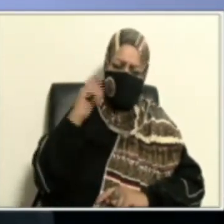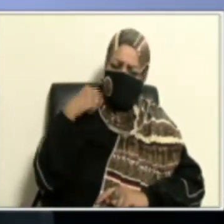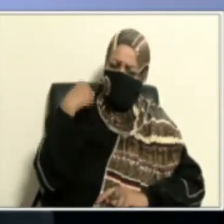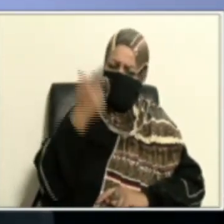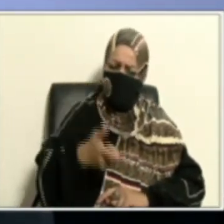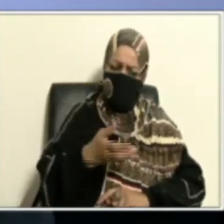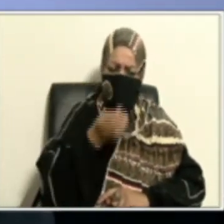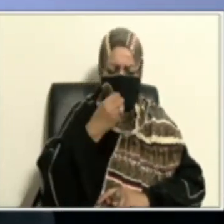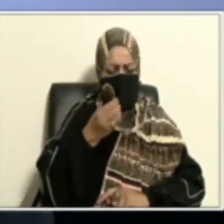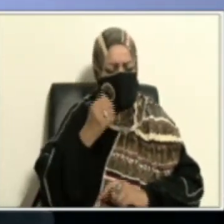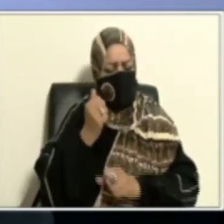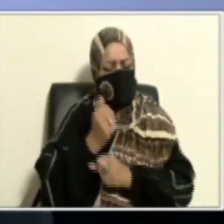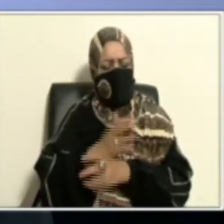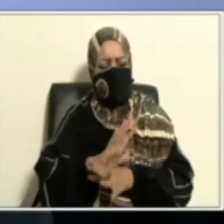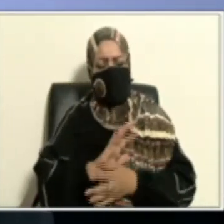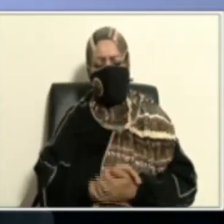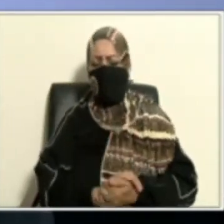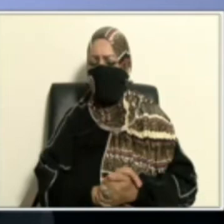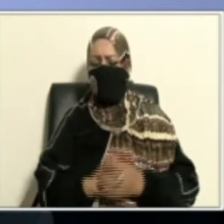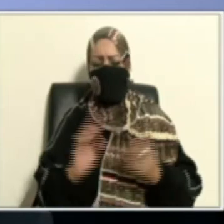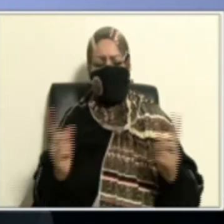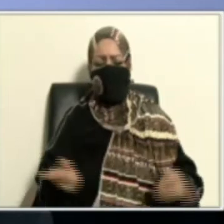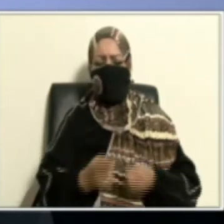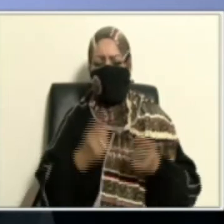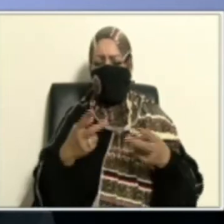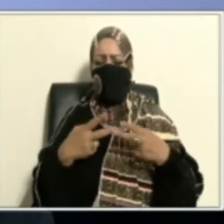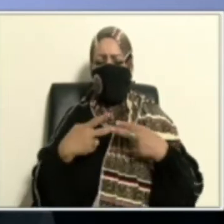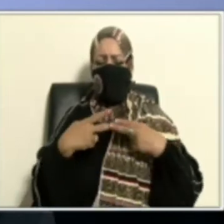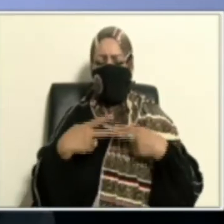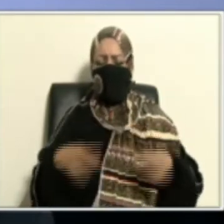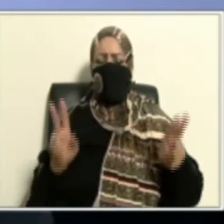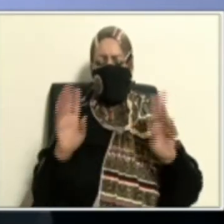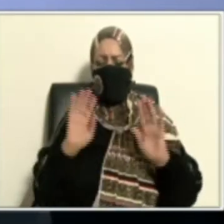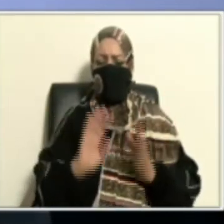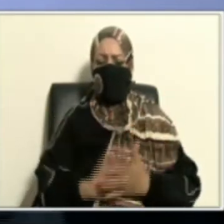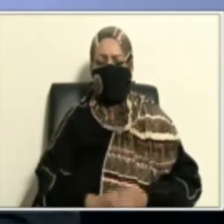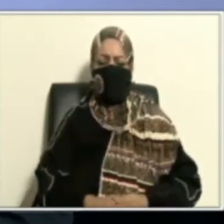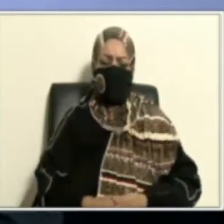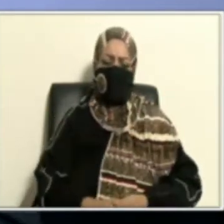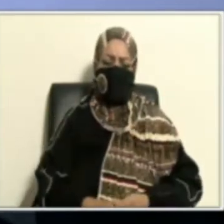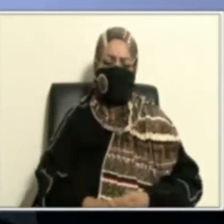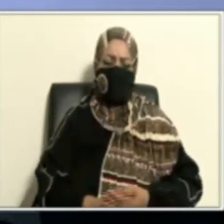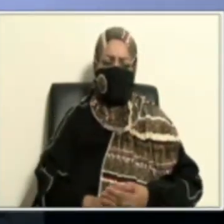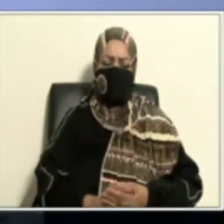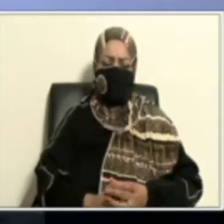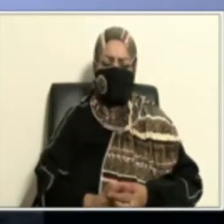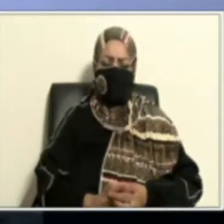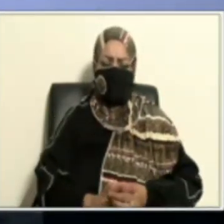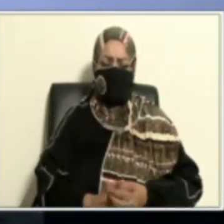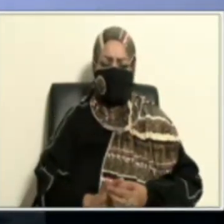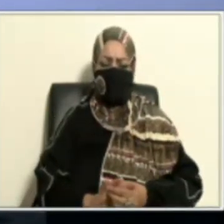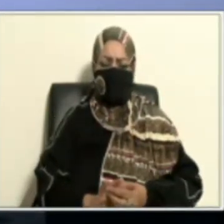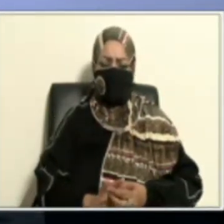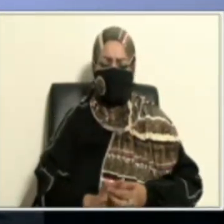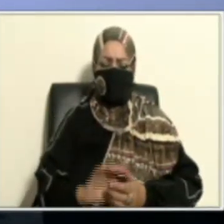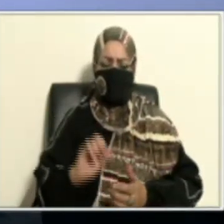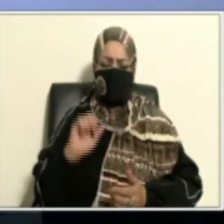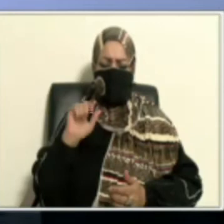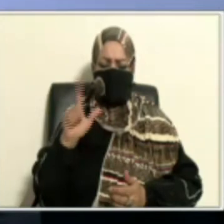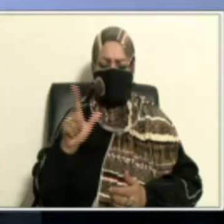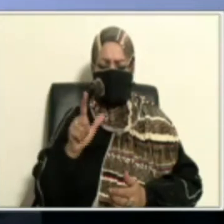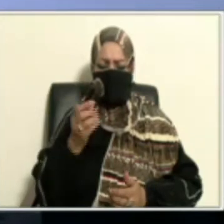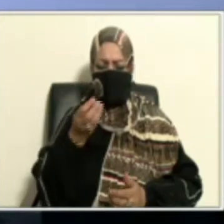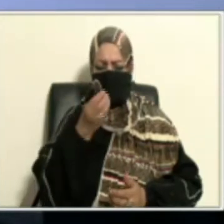قال لي هل يجوز الأكل بعد الوضوء وعدم تجديده؟ نعم يجوز أيضا، عندنا